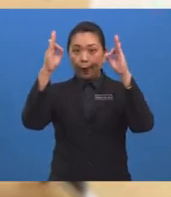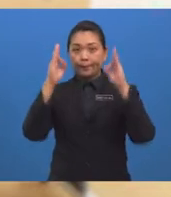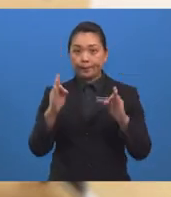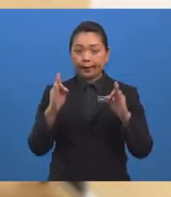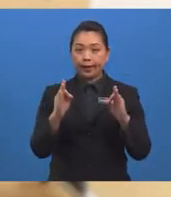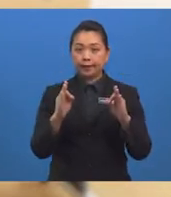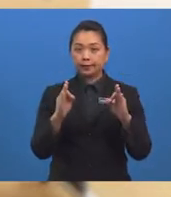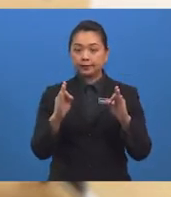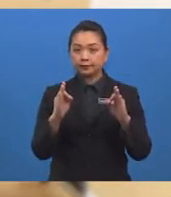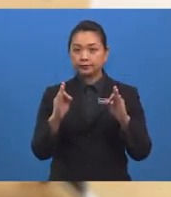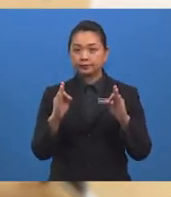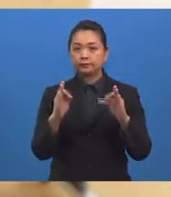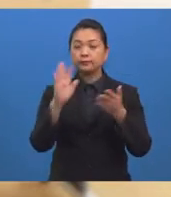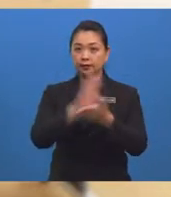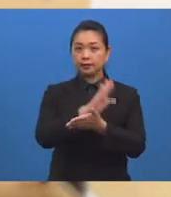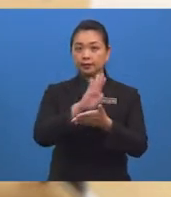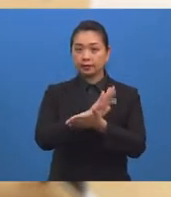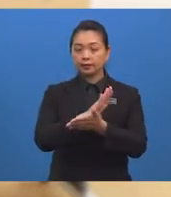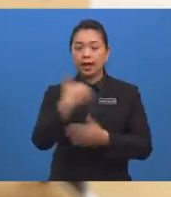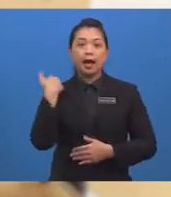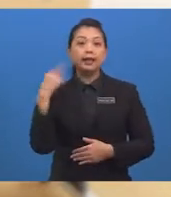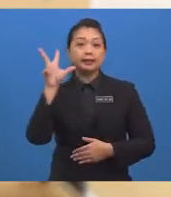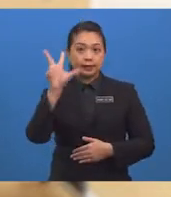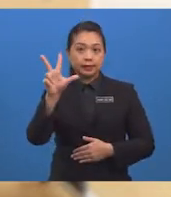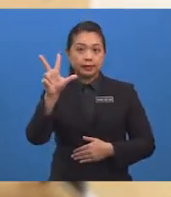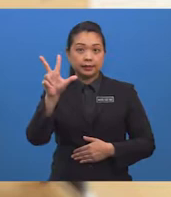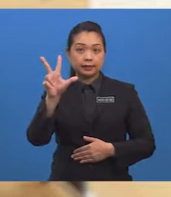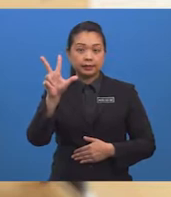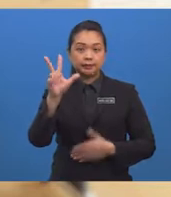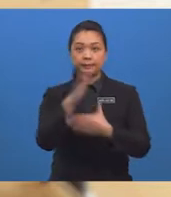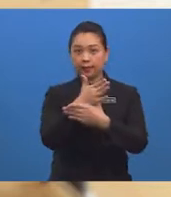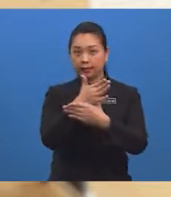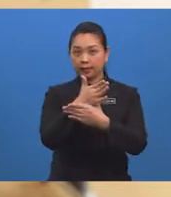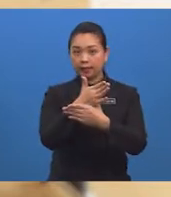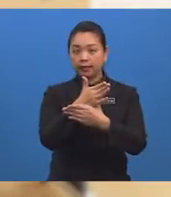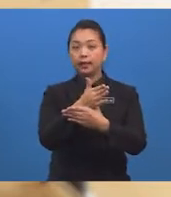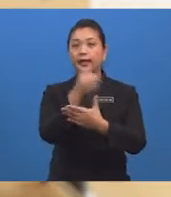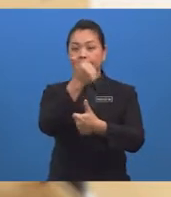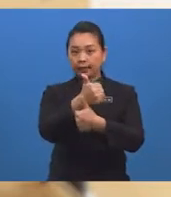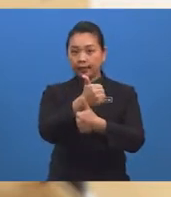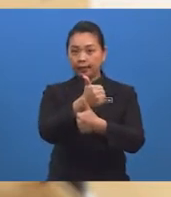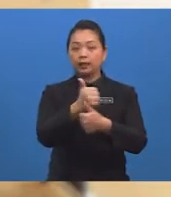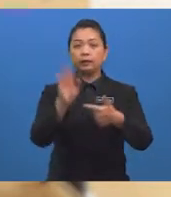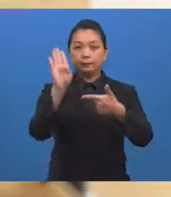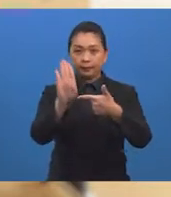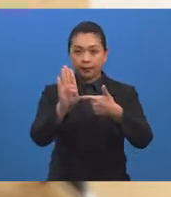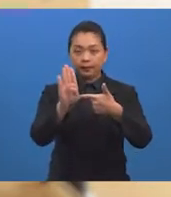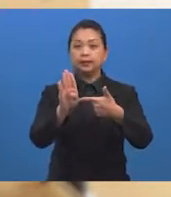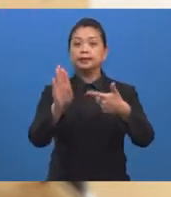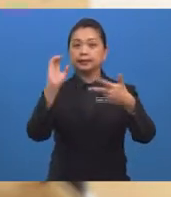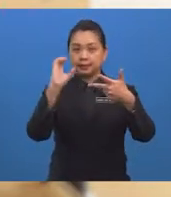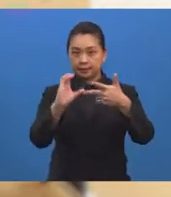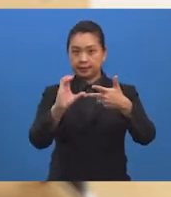pengajian am STPM semester 1 mempunyai 3 bahagian, iaitu bahagian A, bahagian B